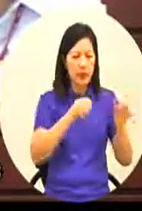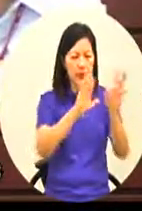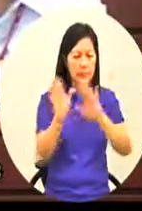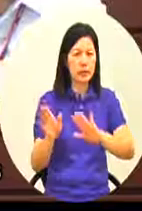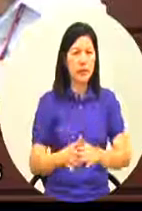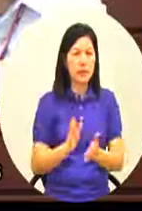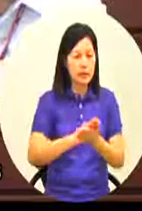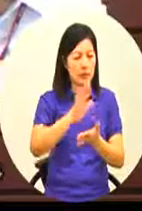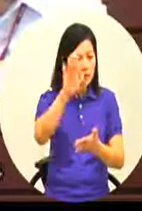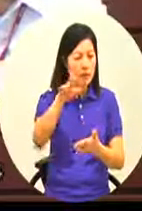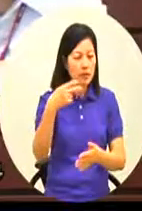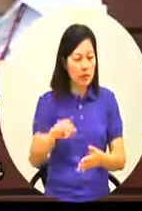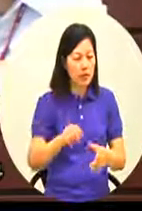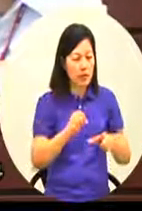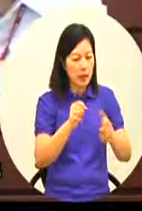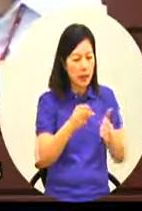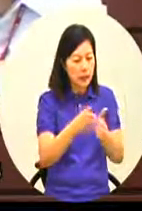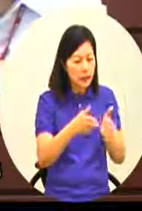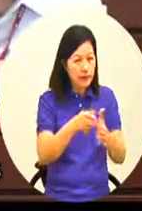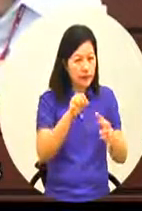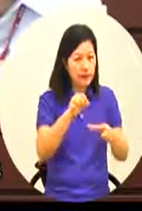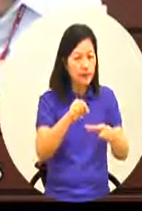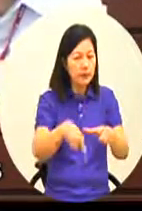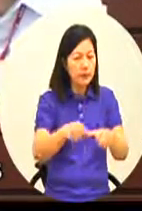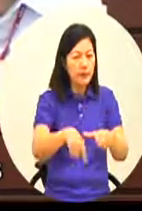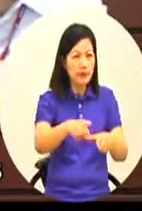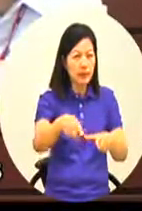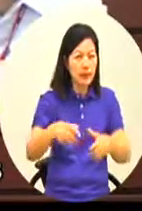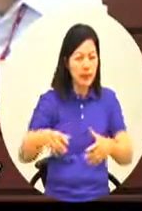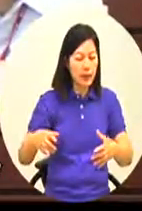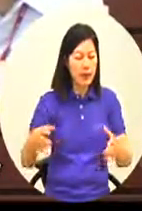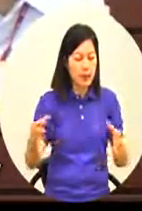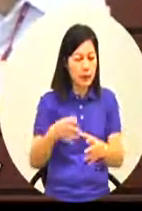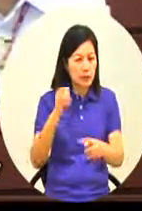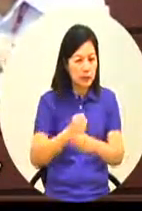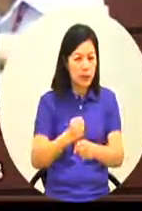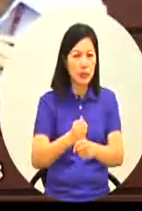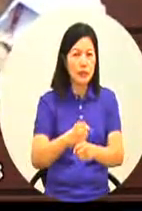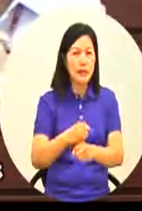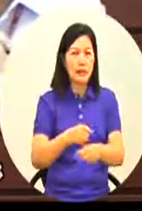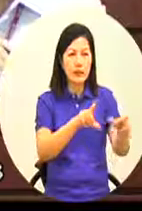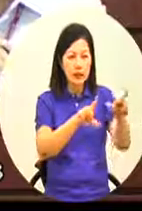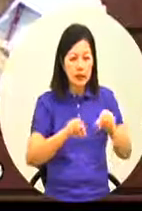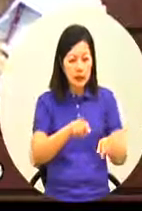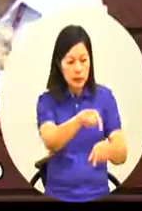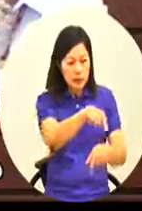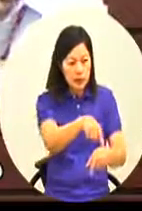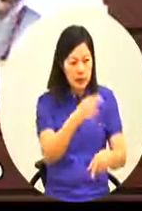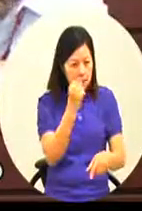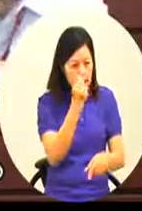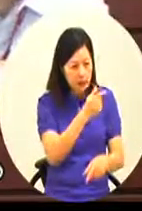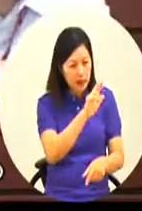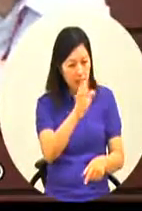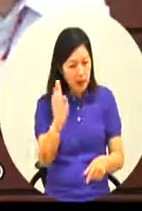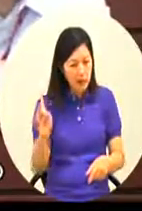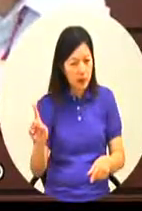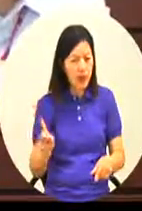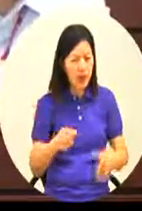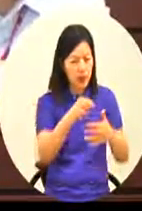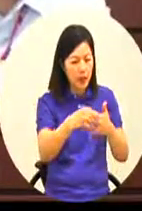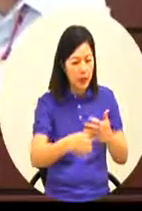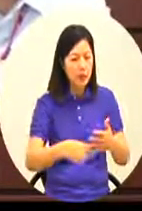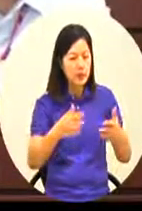来这种一起来合作，希望说也是能够根据这个地 地区的所在的特殊性，加上对面又是中都以及